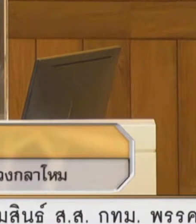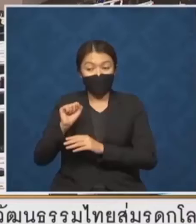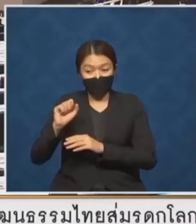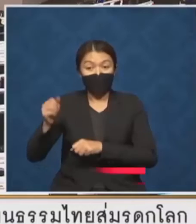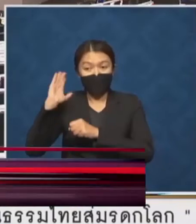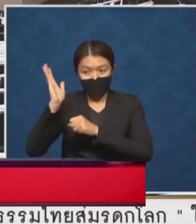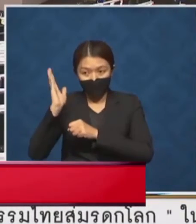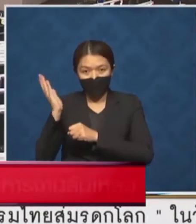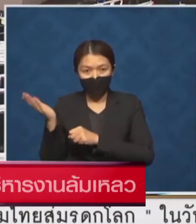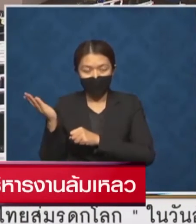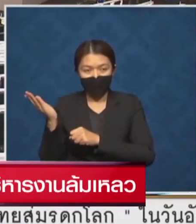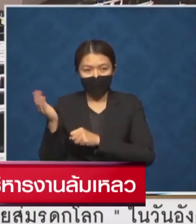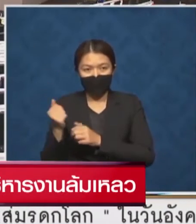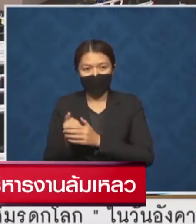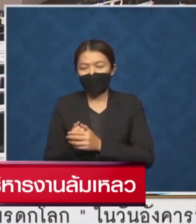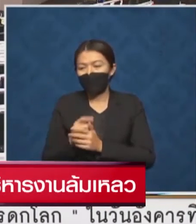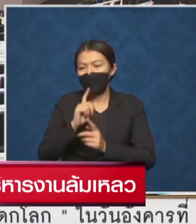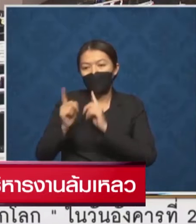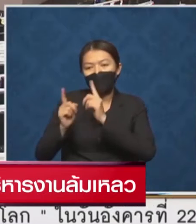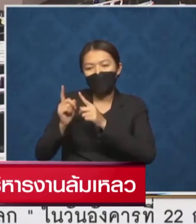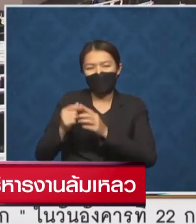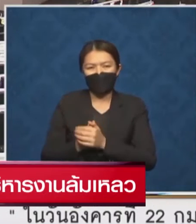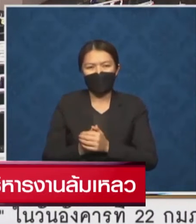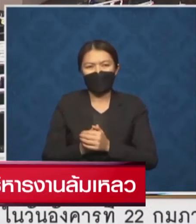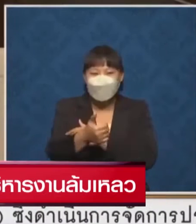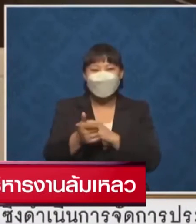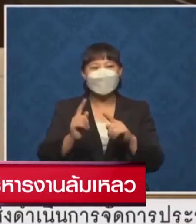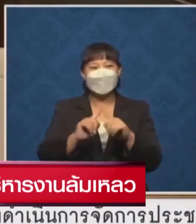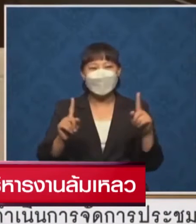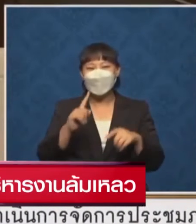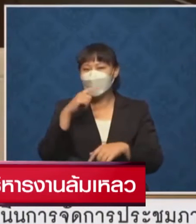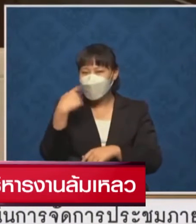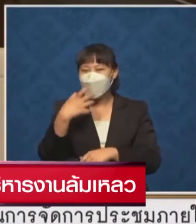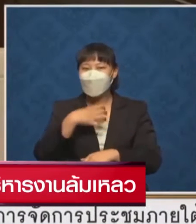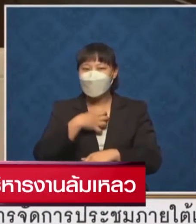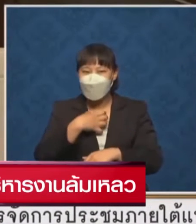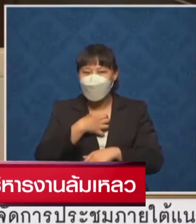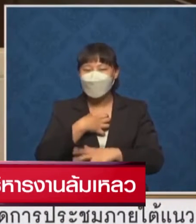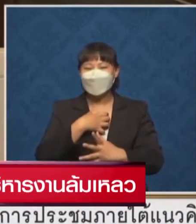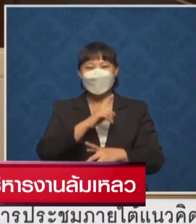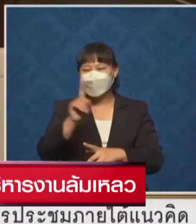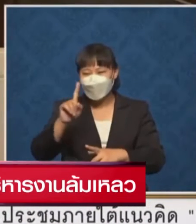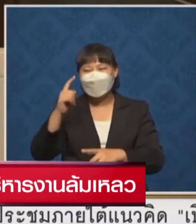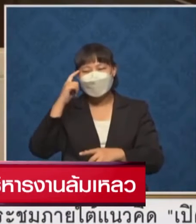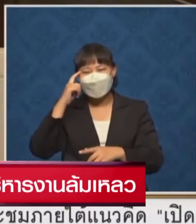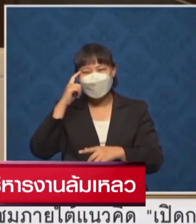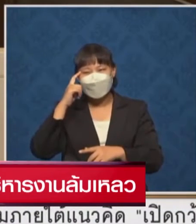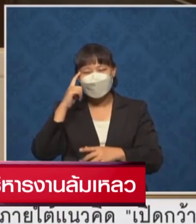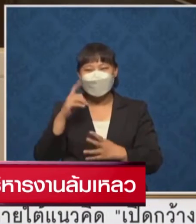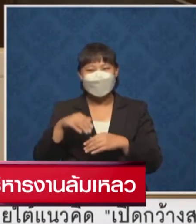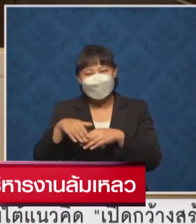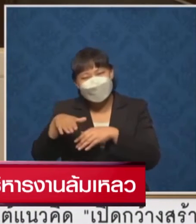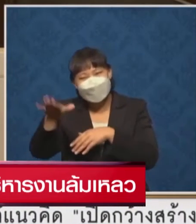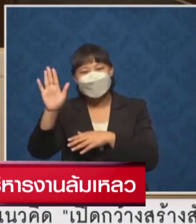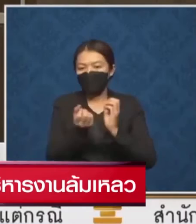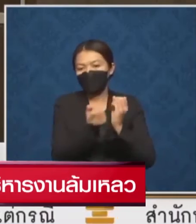ด้านส.ส.ฝ่ายค้านอีกหลายคนนะครับได้อภิปรายอย่างกว้างขวางถึงการบริหารงานที่ล้มเหลวของรัฐบาลโดยเฉพาะปัญหาด้านเศ